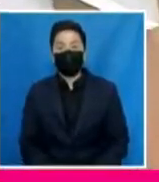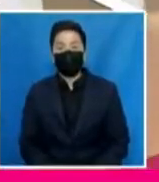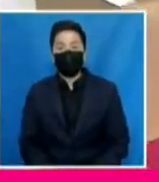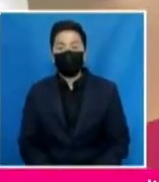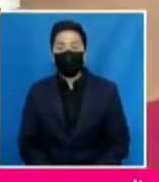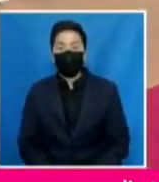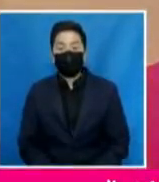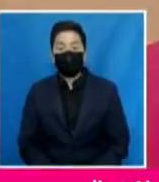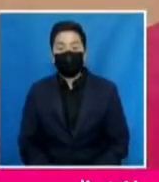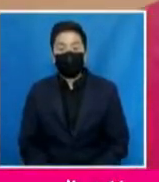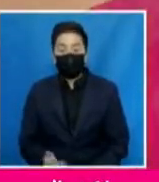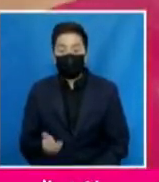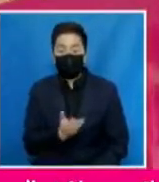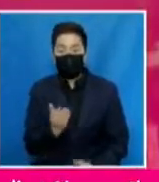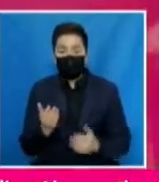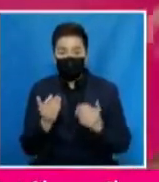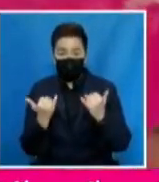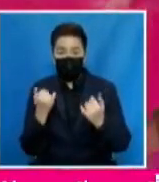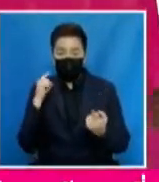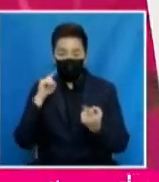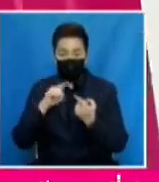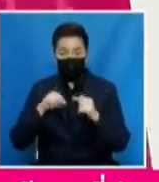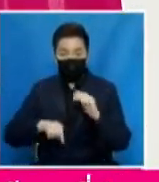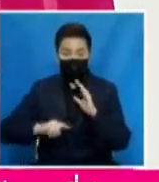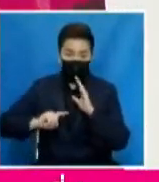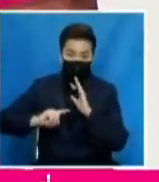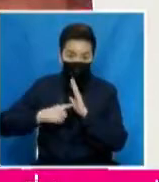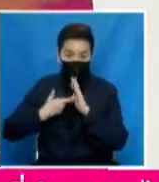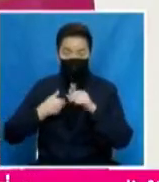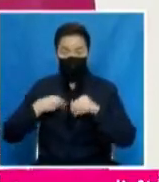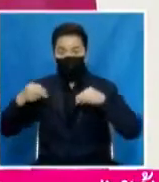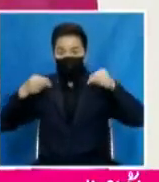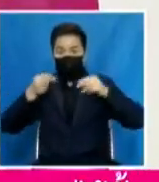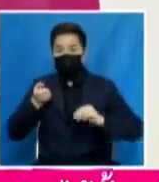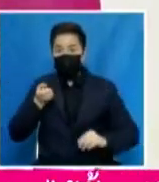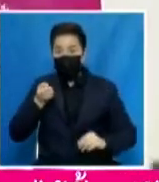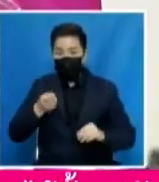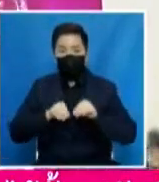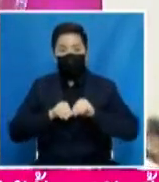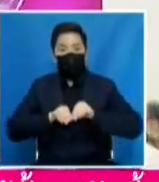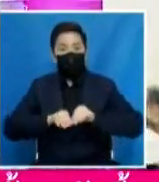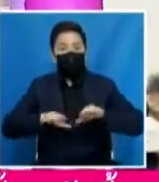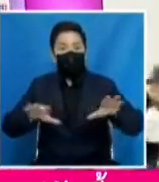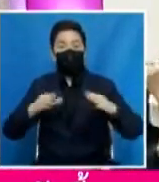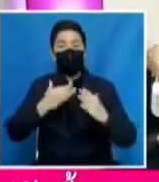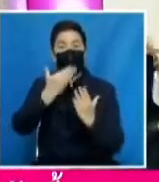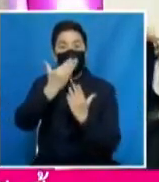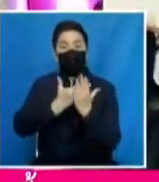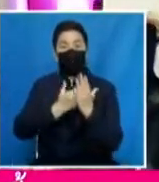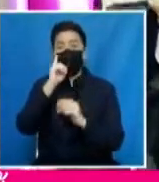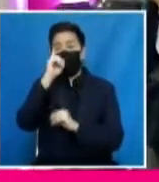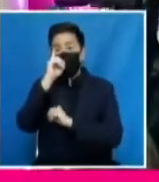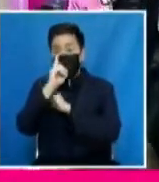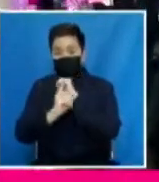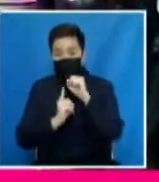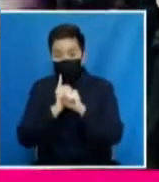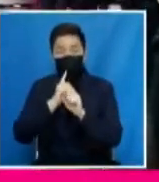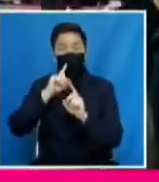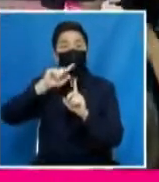ค่ะคุณผู้ชมคะช่วงนี้มาเข้าสู่บรรยากาศของการออกรางวัลสลากออมสินพิเศษ1ปีประจำเดือนพฤษภาค